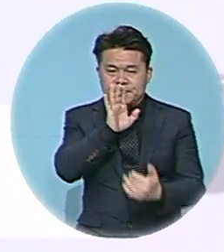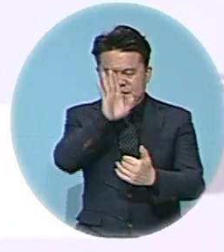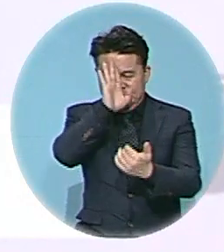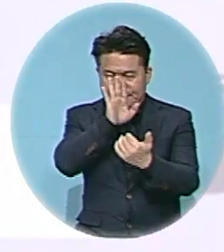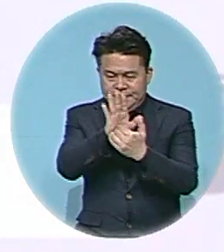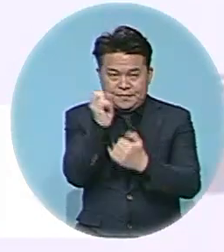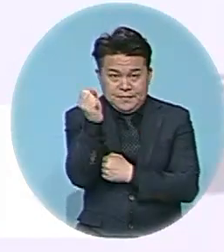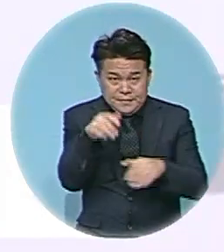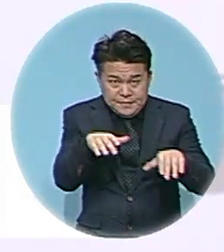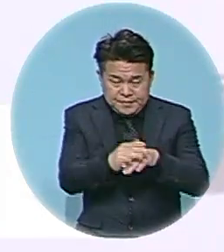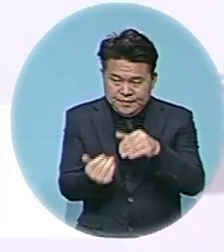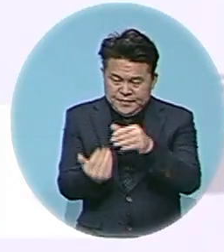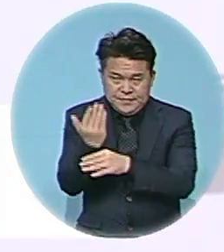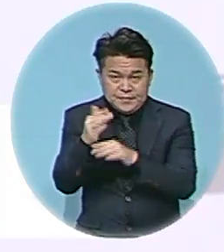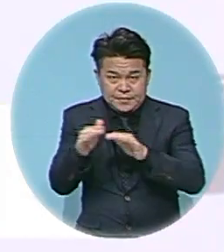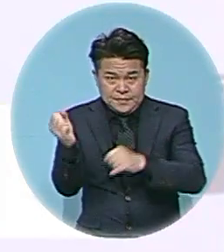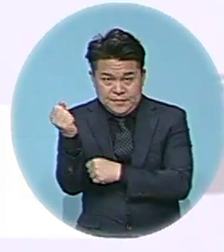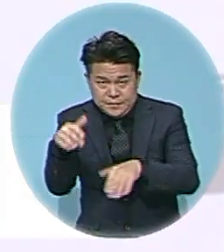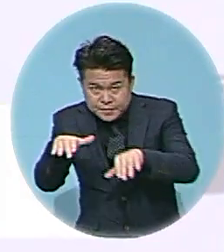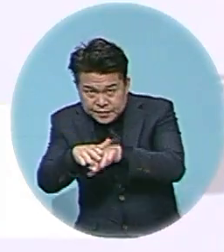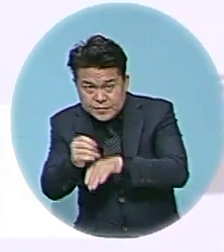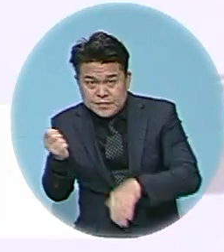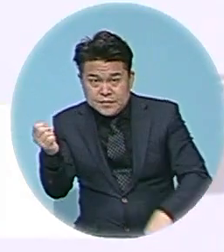중앙방역대책본부와 중앙사고수습본부 그리고